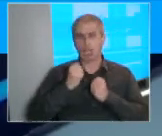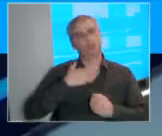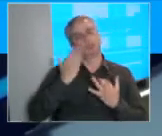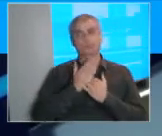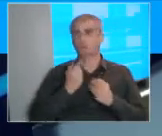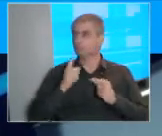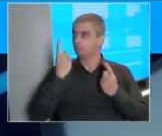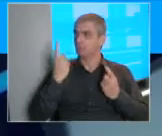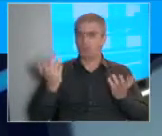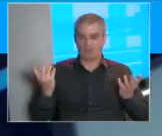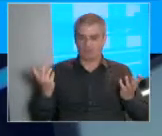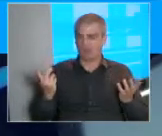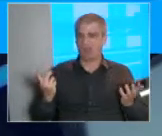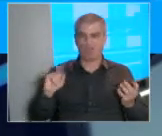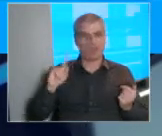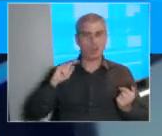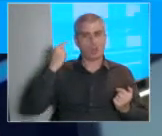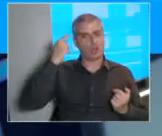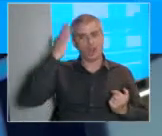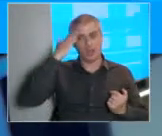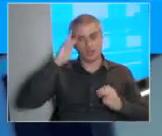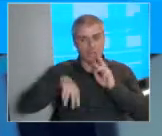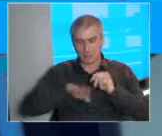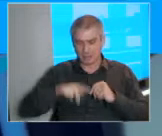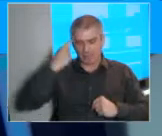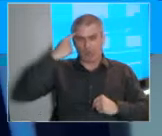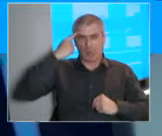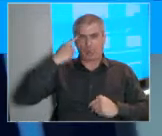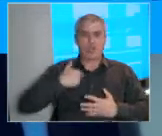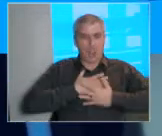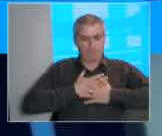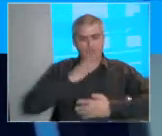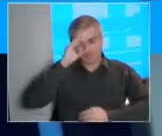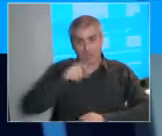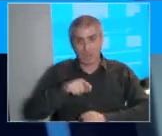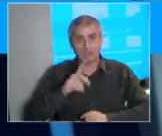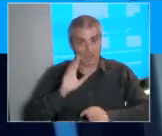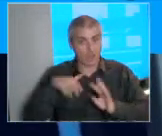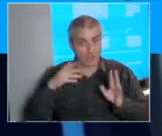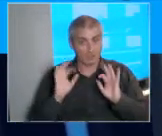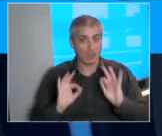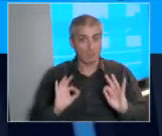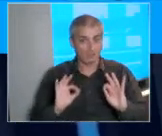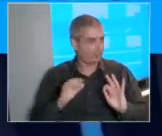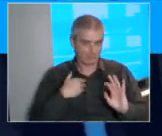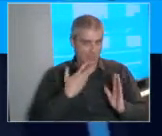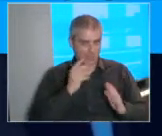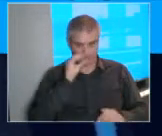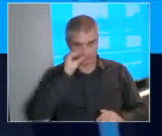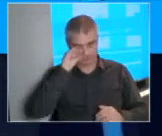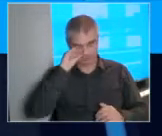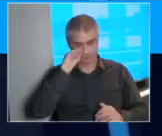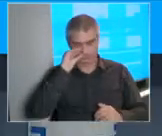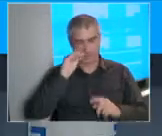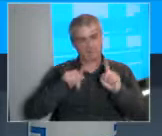חצי. ופתאום כל מיני כאלה שלא היו ממש ממש מעורים בגידולו, נזכרים כמה הם אוהבים אותו וזה, וזה יכול להיות גם אמיתי ואותנטי, אני לא מייחס. אבל לפעמים זה כדי